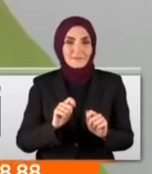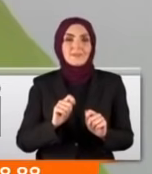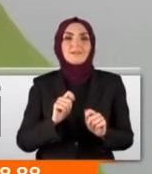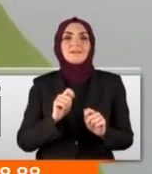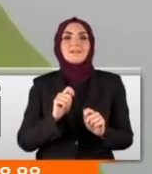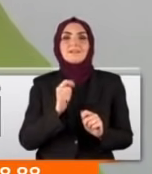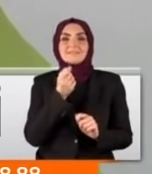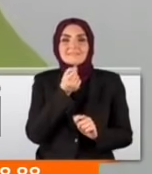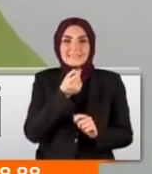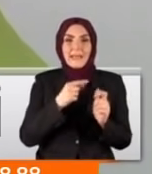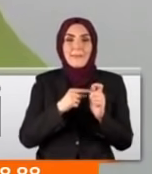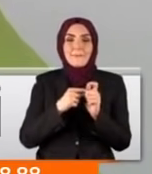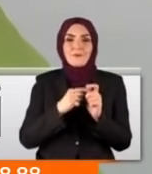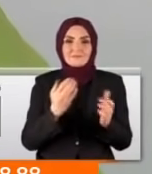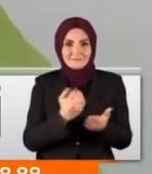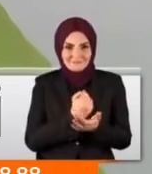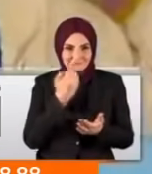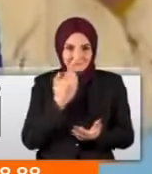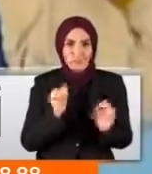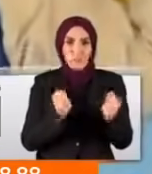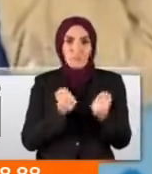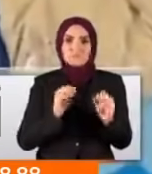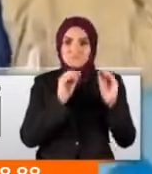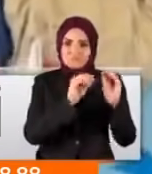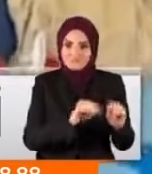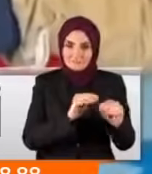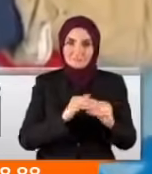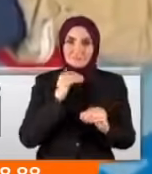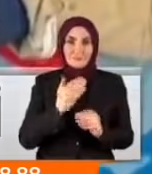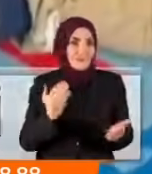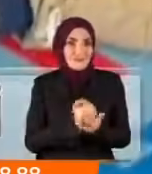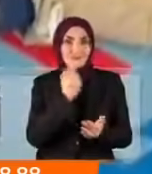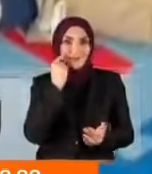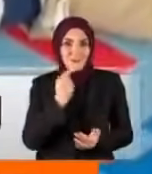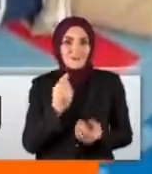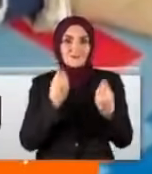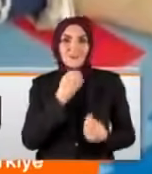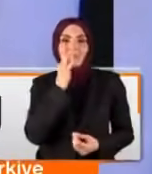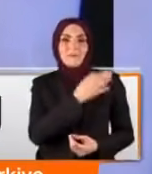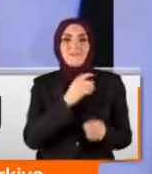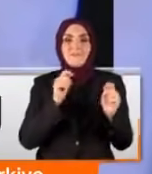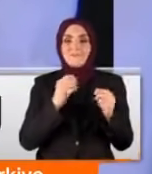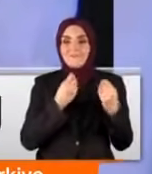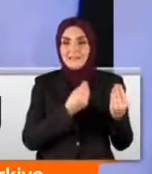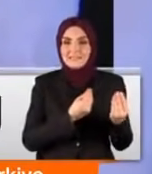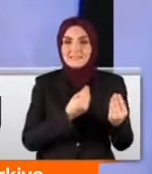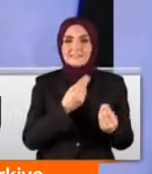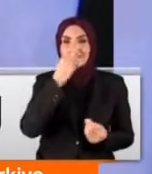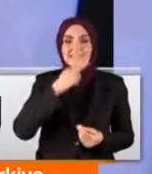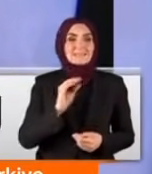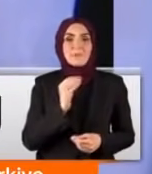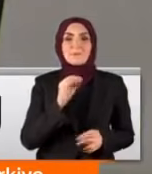embriyo transferi sonrası güzel haberi kendilerine verdik. İkiz bebekler Ecin ve Miraç şimdi 7 aylık. Çok yıprandık,